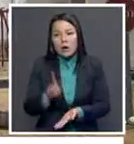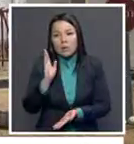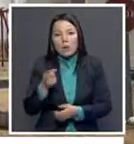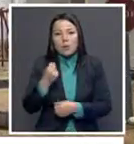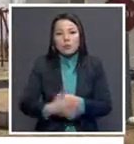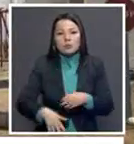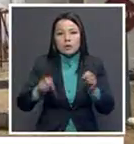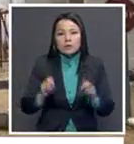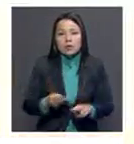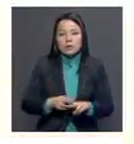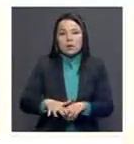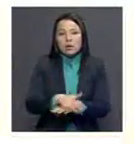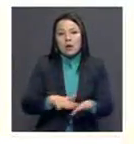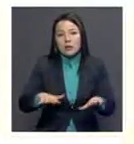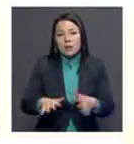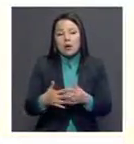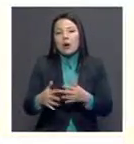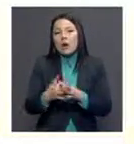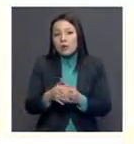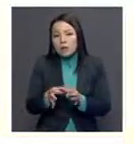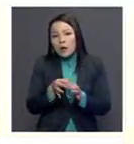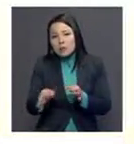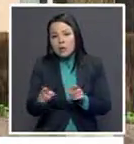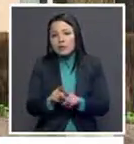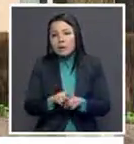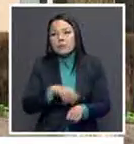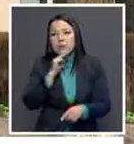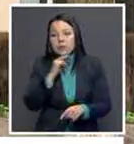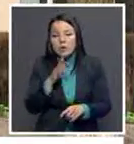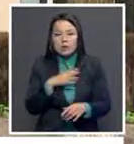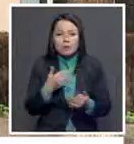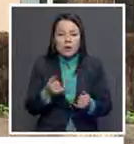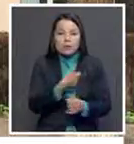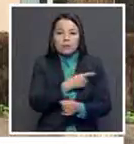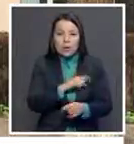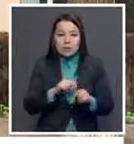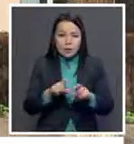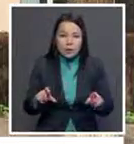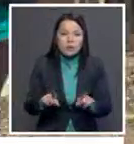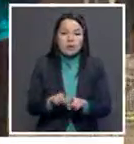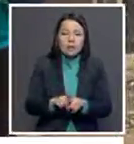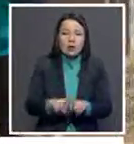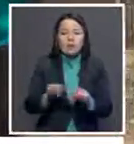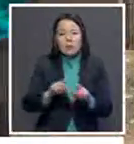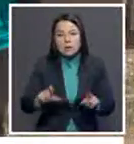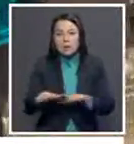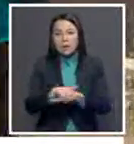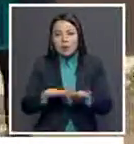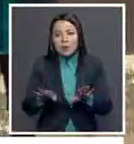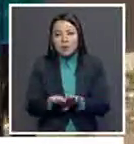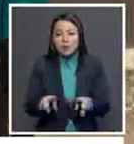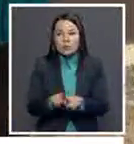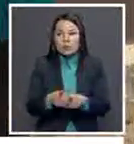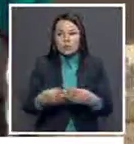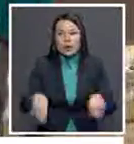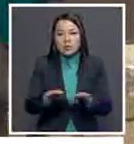Орталықтан шалғай жатқан шекара маңындағы ауыл соңғы жылдары назардан тыс қалып, мектеп, аурухана, почта, мәдениет үйі секілді әлеуметтік нысандар жабылып